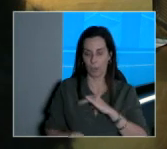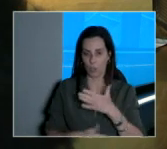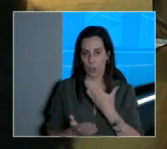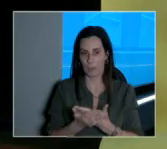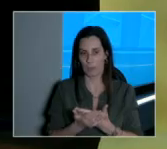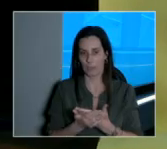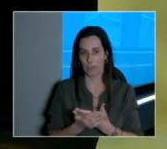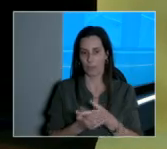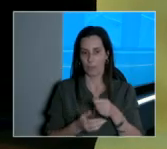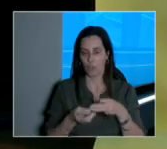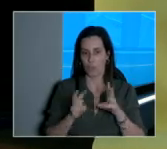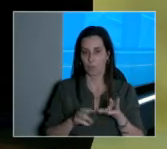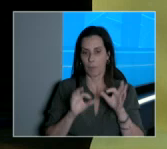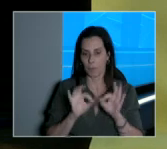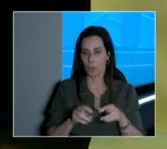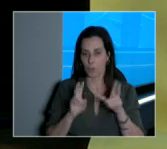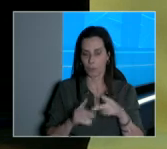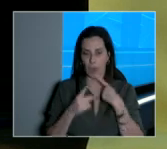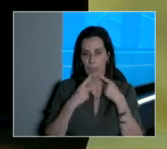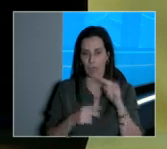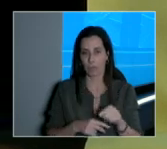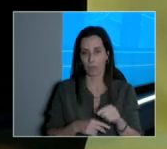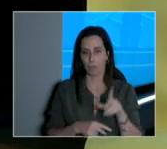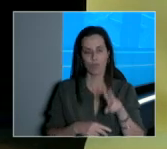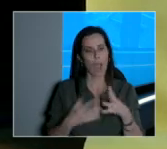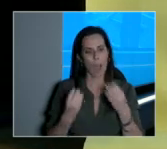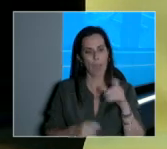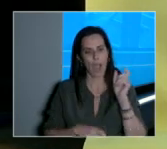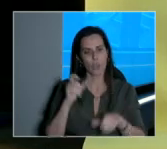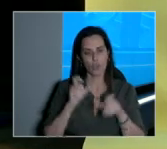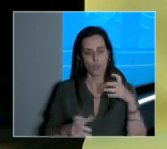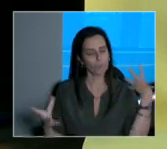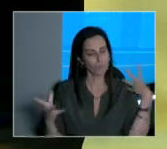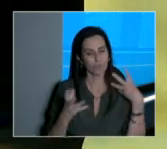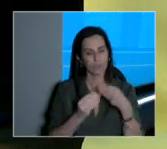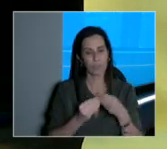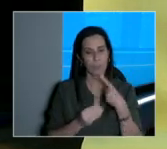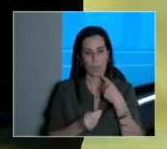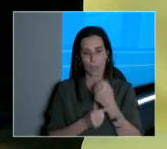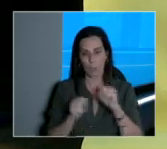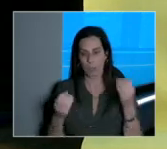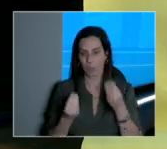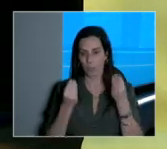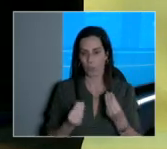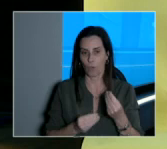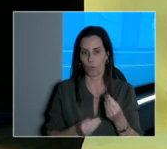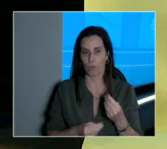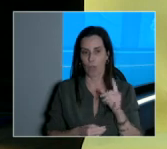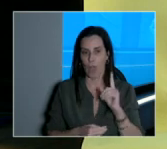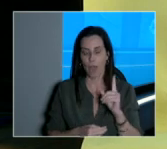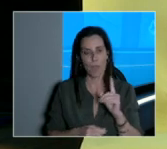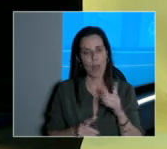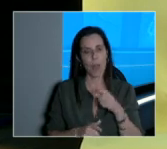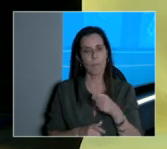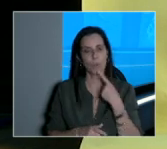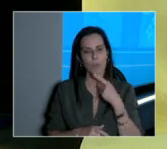מציע, וזו שיטה באמת שאפשר לדון עליה, ויש הרבה מאוד אנשים לאורך כל ההיסטוריה שדנו האם דמוקרטיה היא דבר טוב או לא. אבל